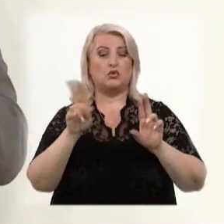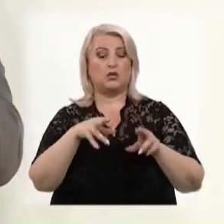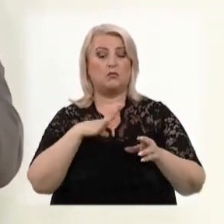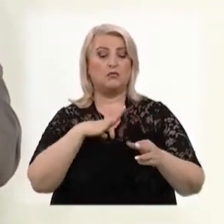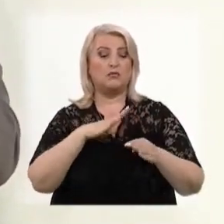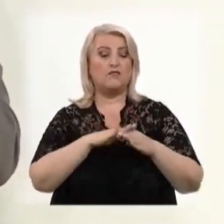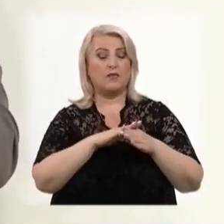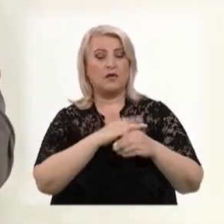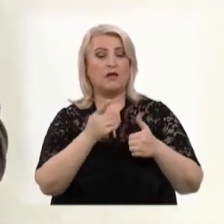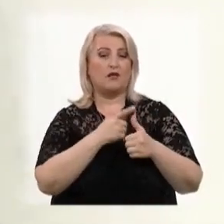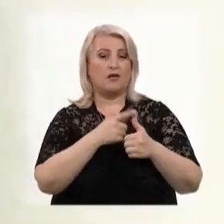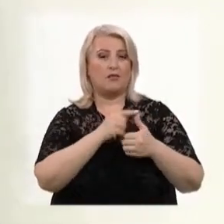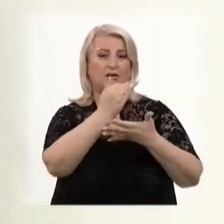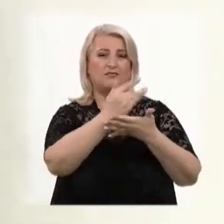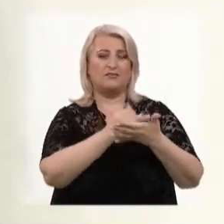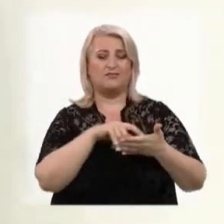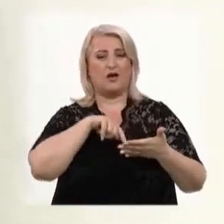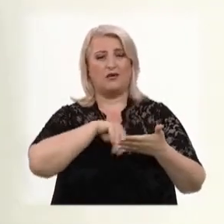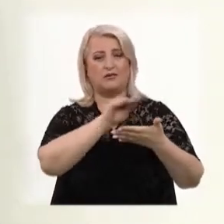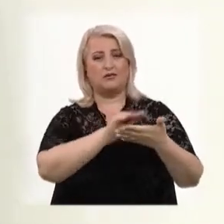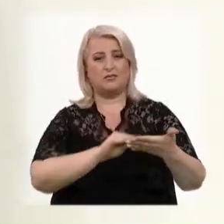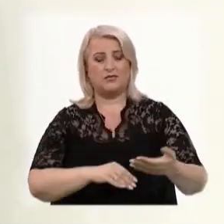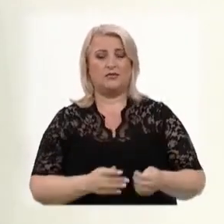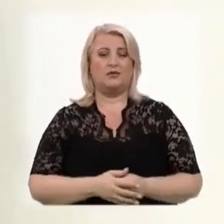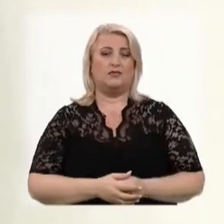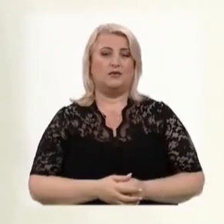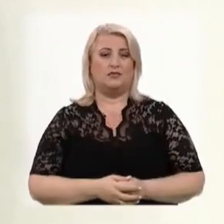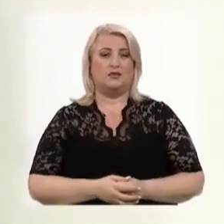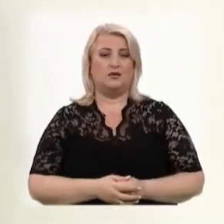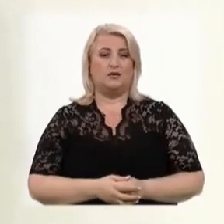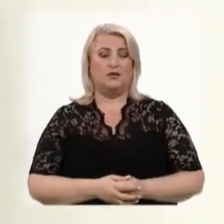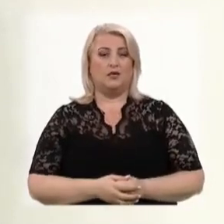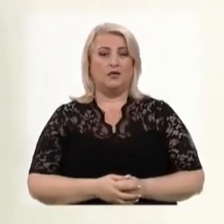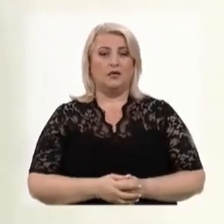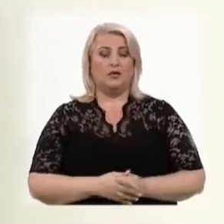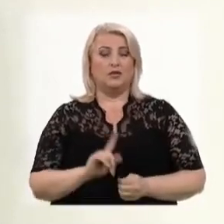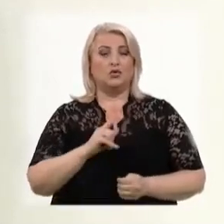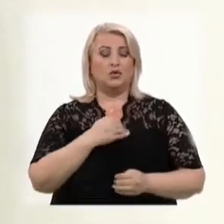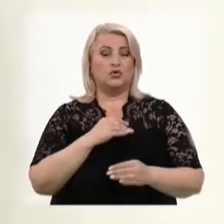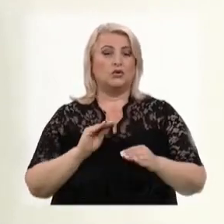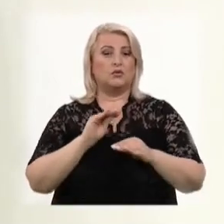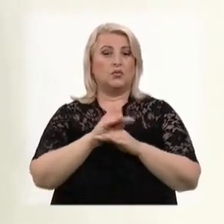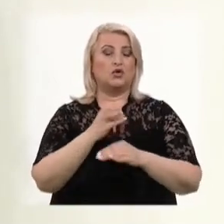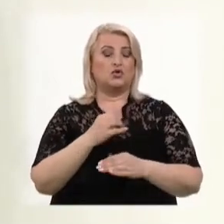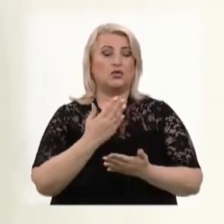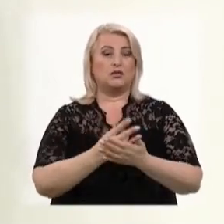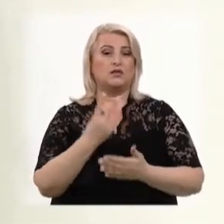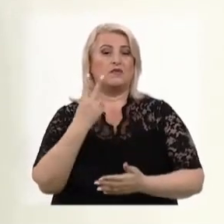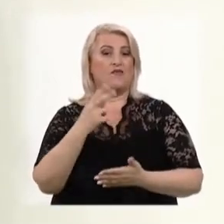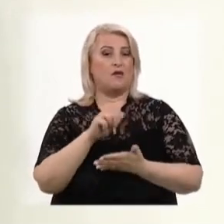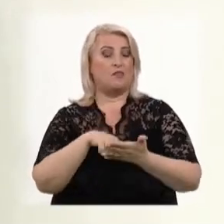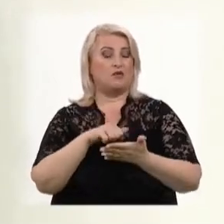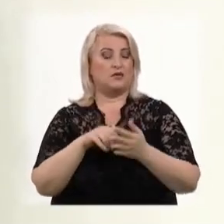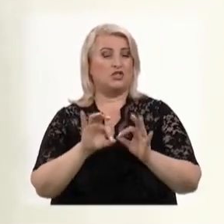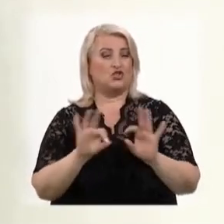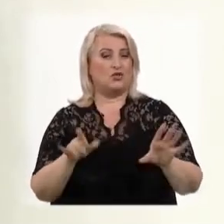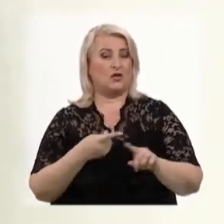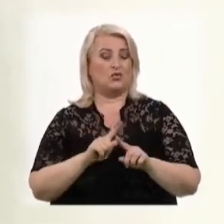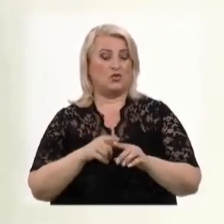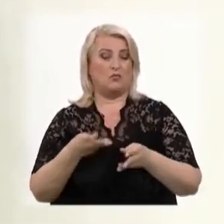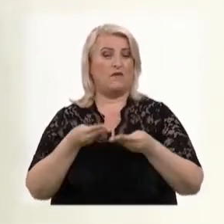numărăm calitatea ce vrem să mai adauga si cool tranzacție și la acest această perioadă în că sunt doi factori care are influența